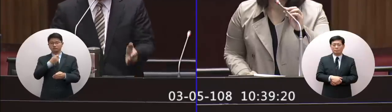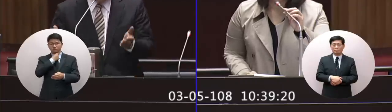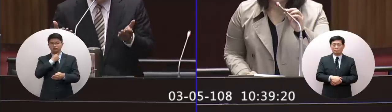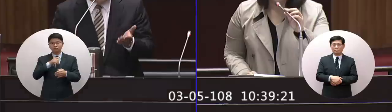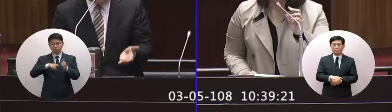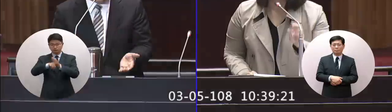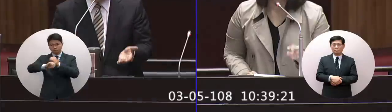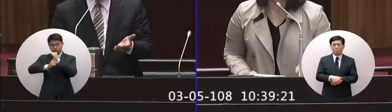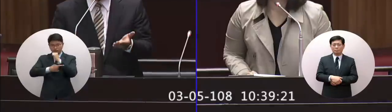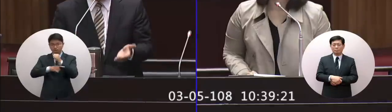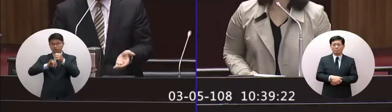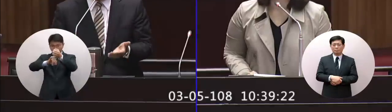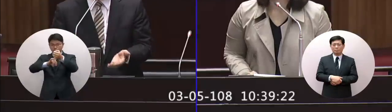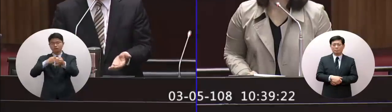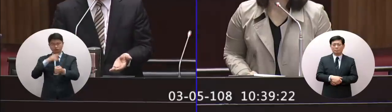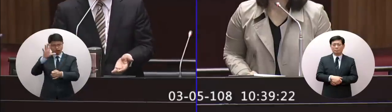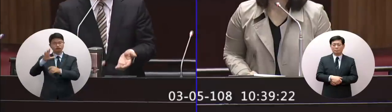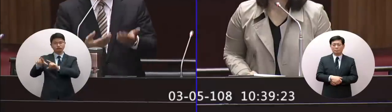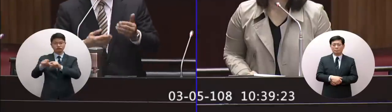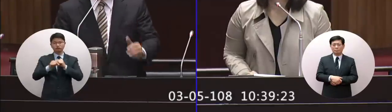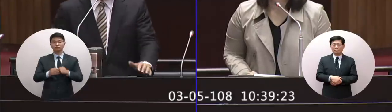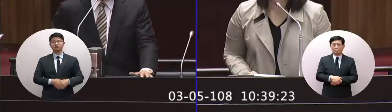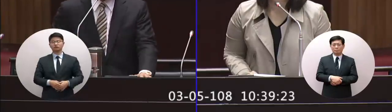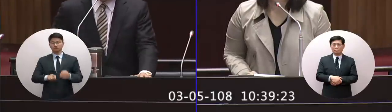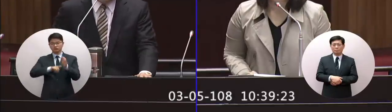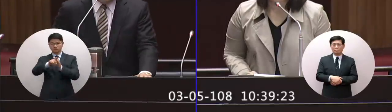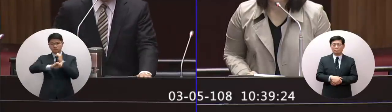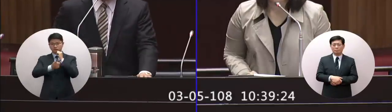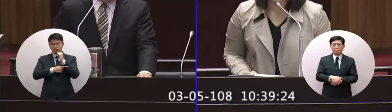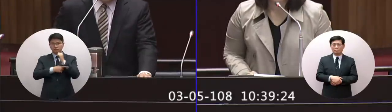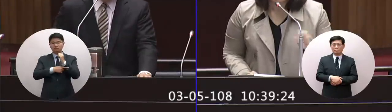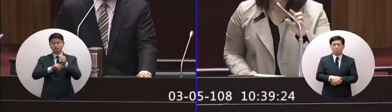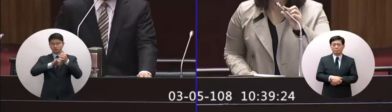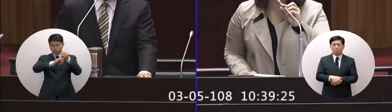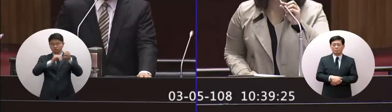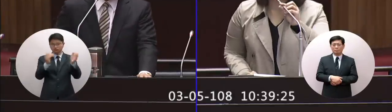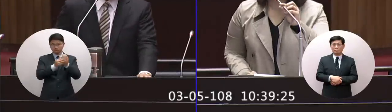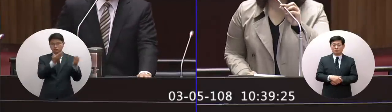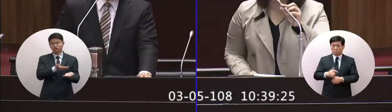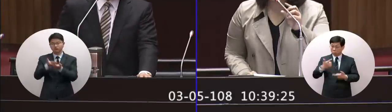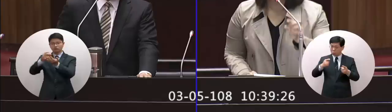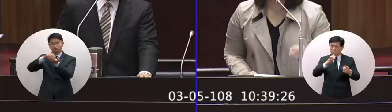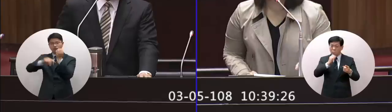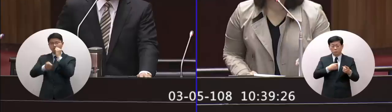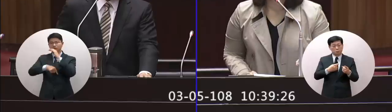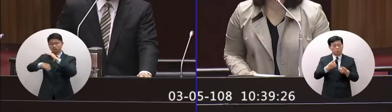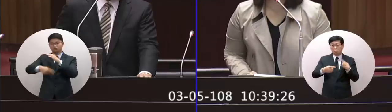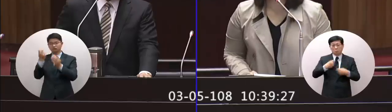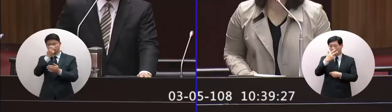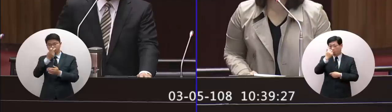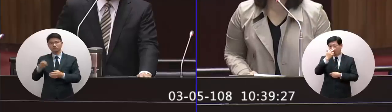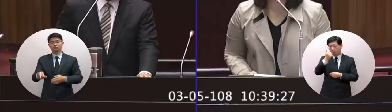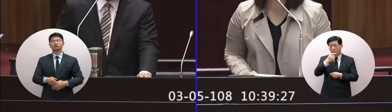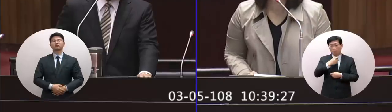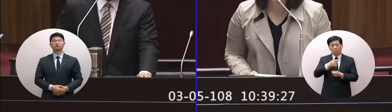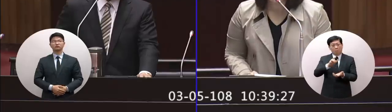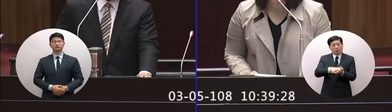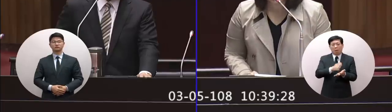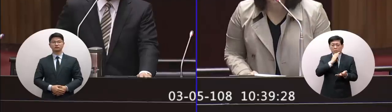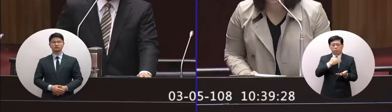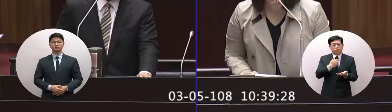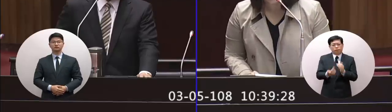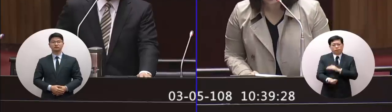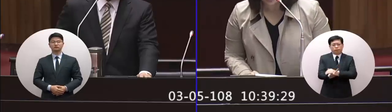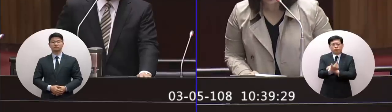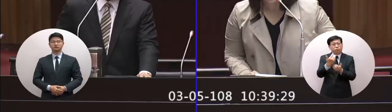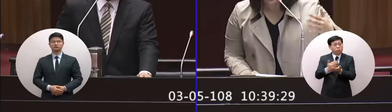法，所以订定专法草案送请贵院审议。 所以绝对不是便宜行事，或者只是单纯想要清理战